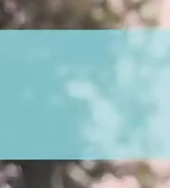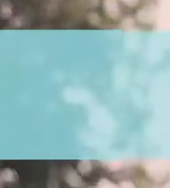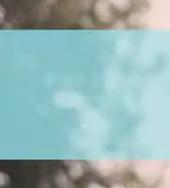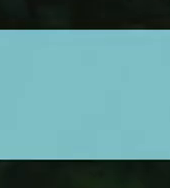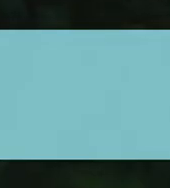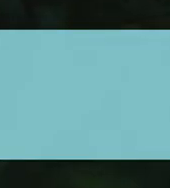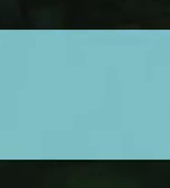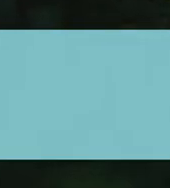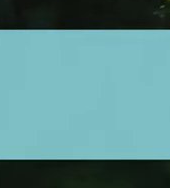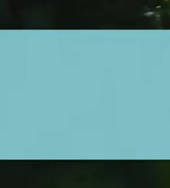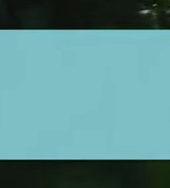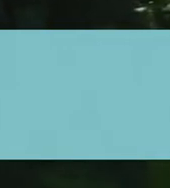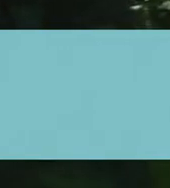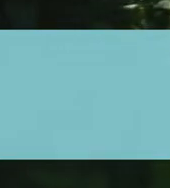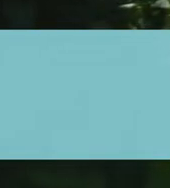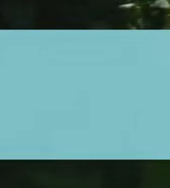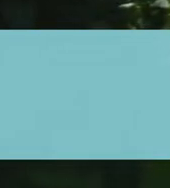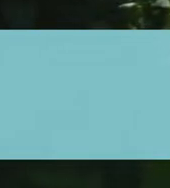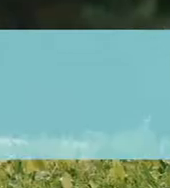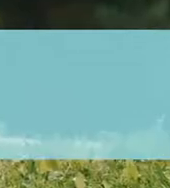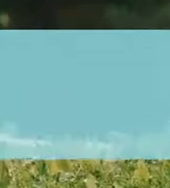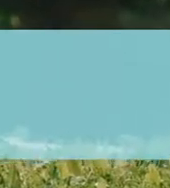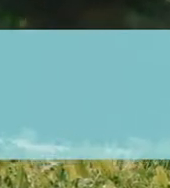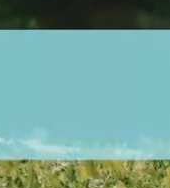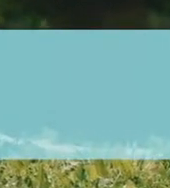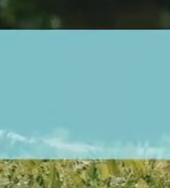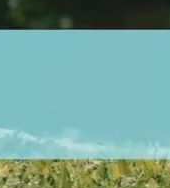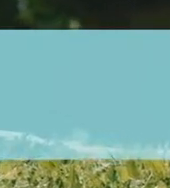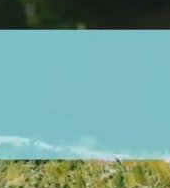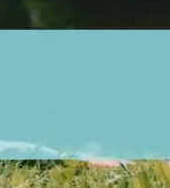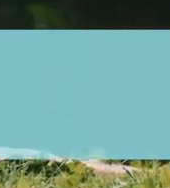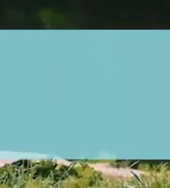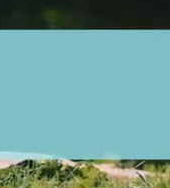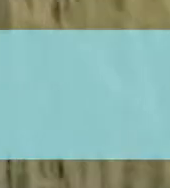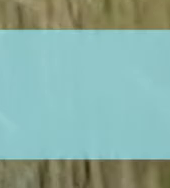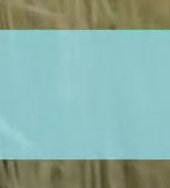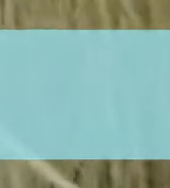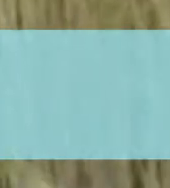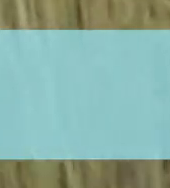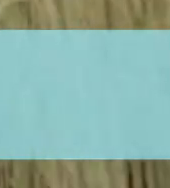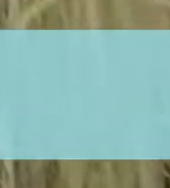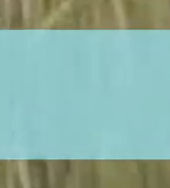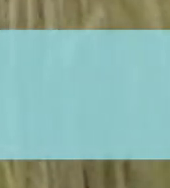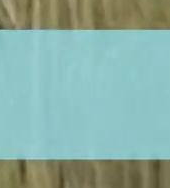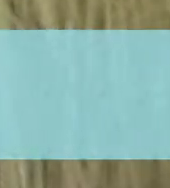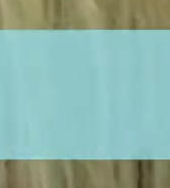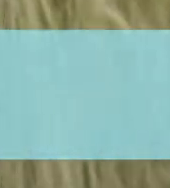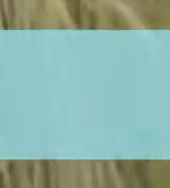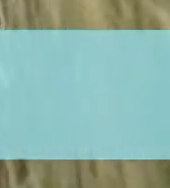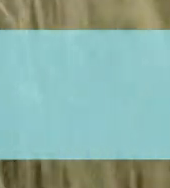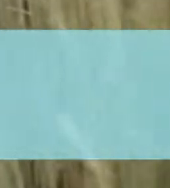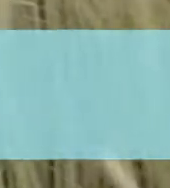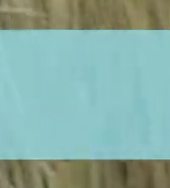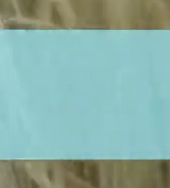diri. Kita berdiri, luruskan kaki. Kita berlari,